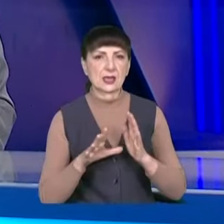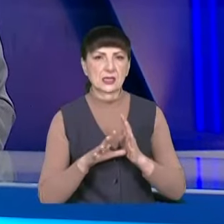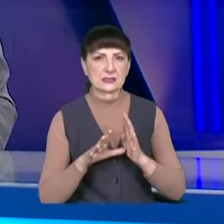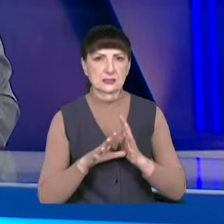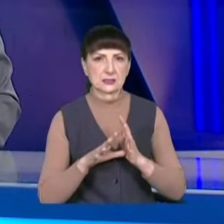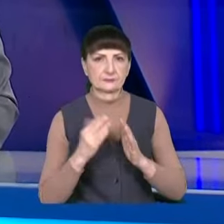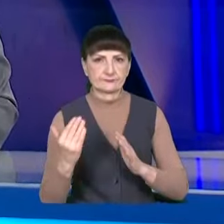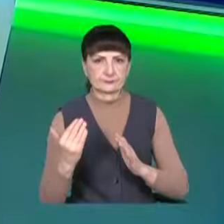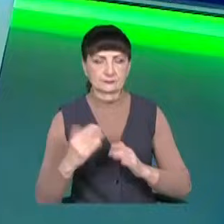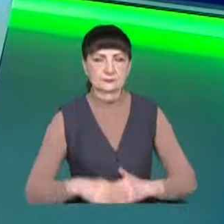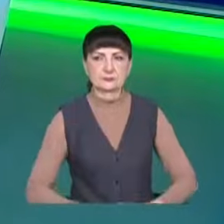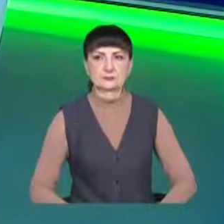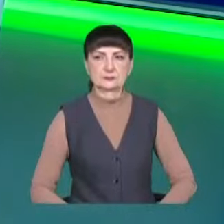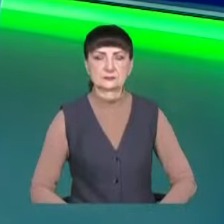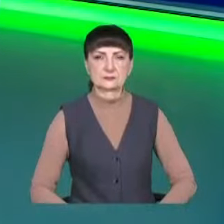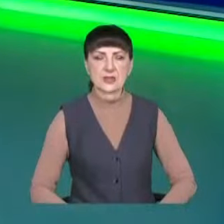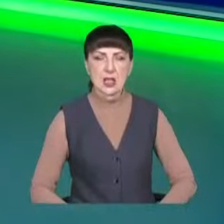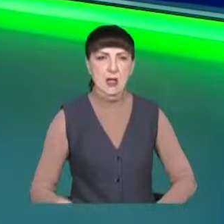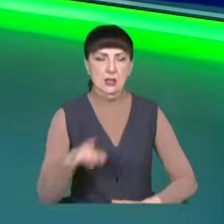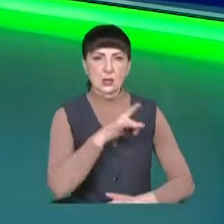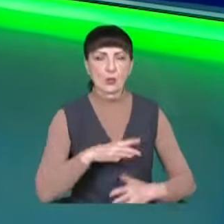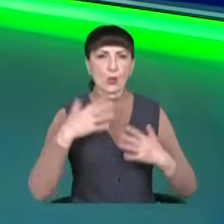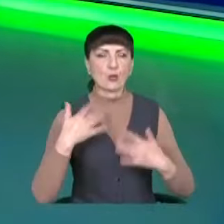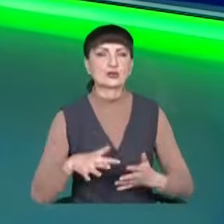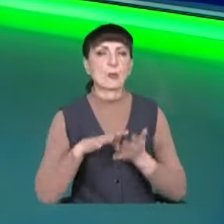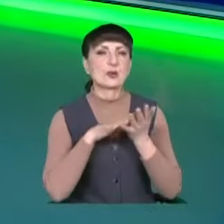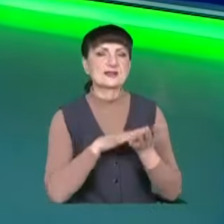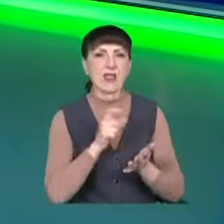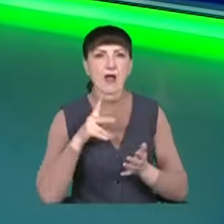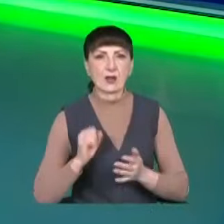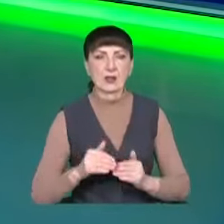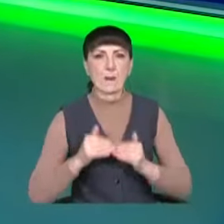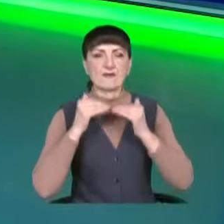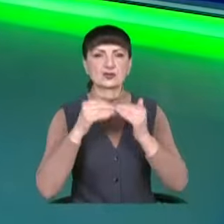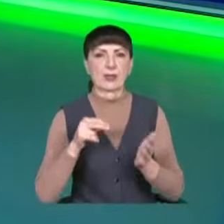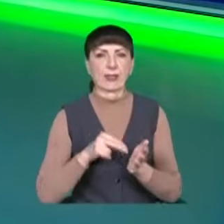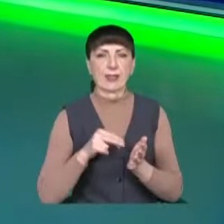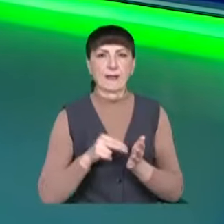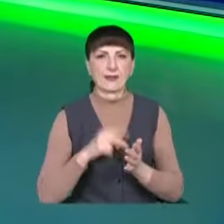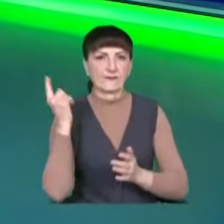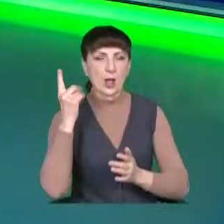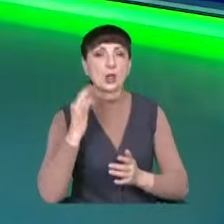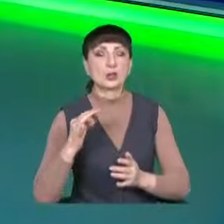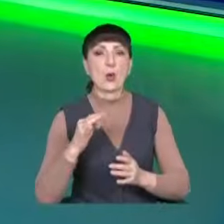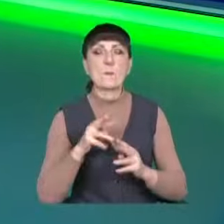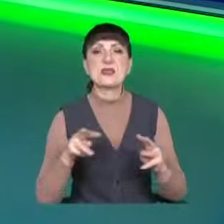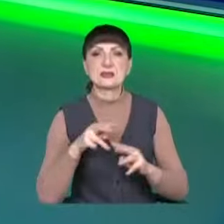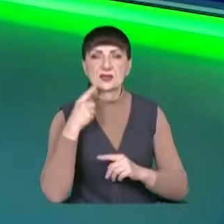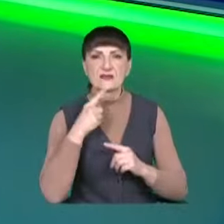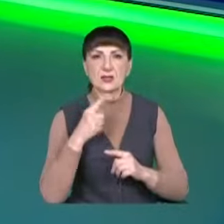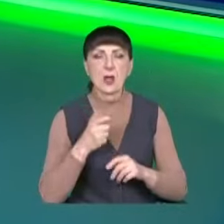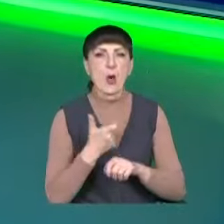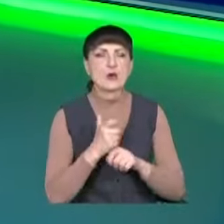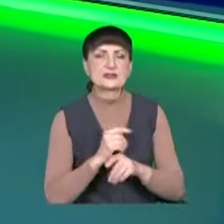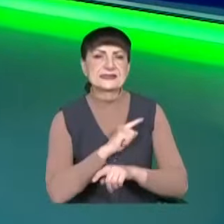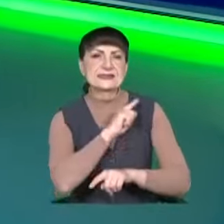Алмасадам Саткалиев. Регионы уже подали заявки на повышение тарифов. Однако чиновник утверждает, что резкого